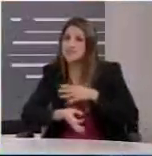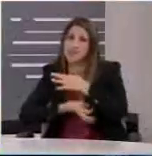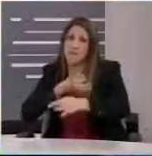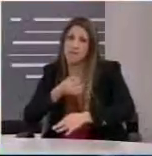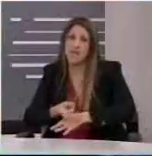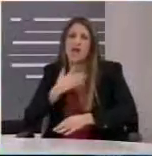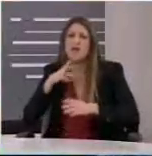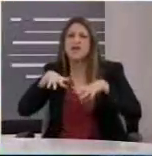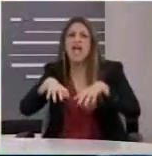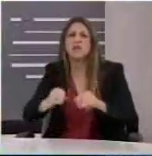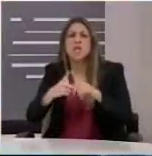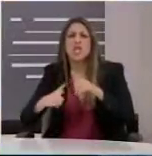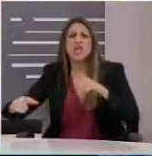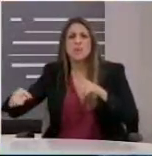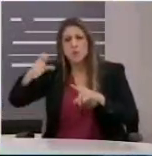συμπεριφορά.